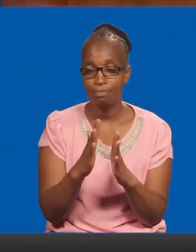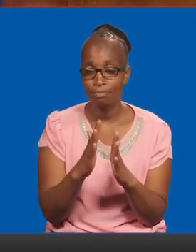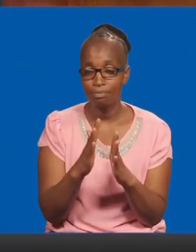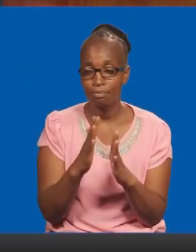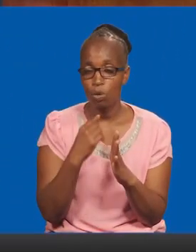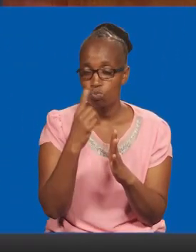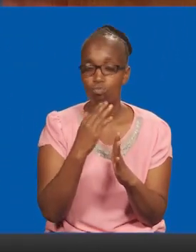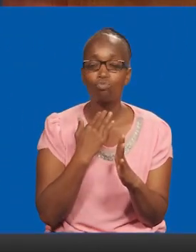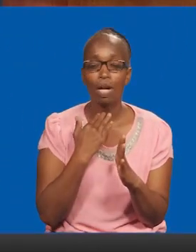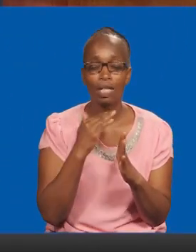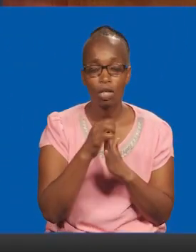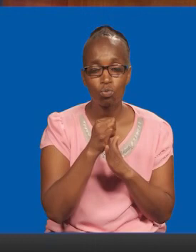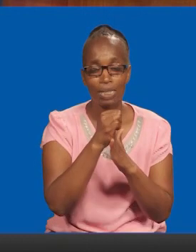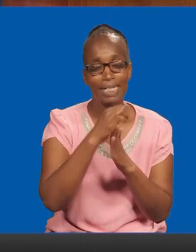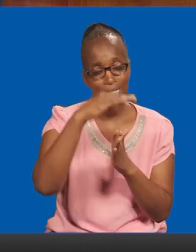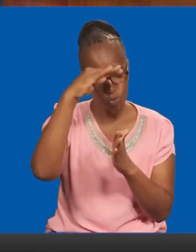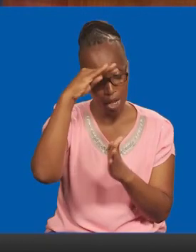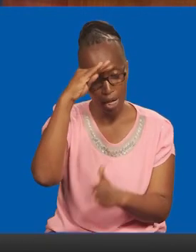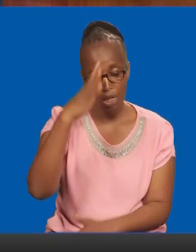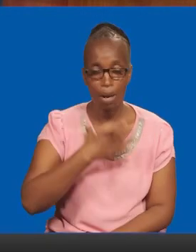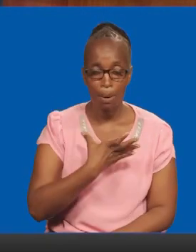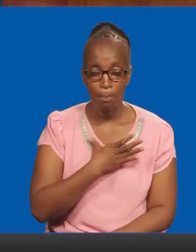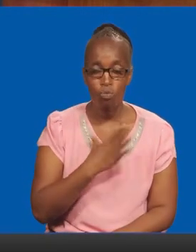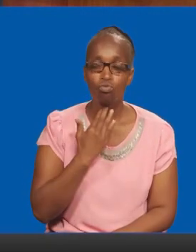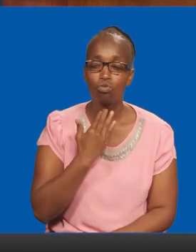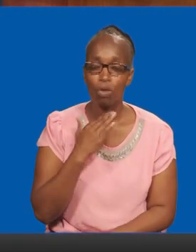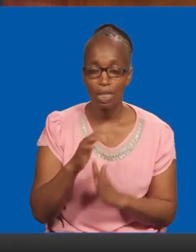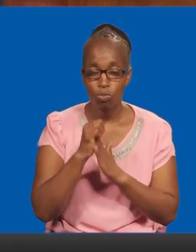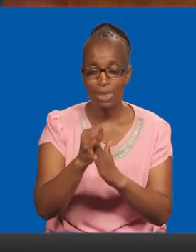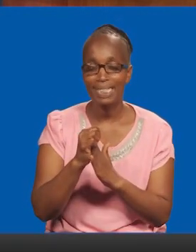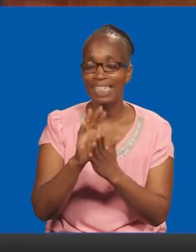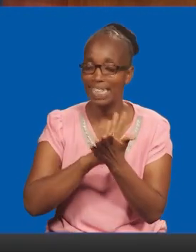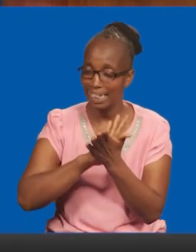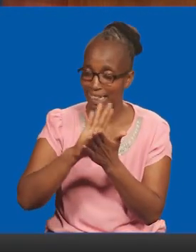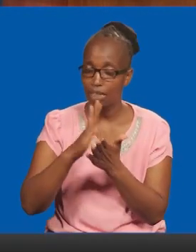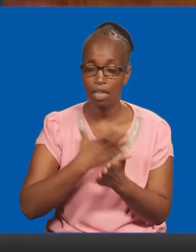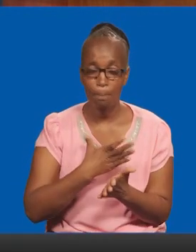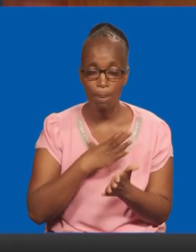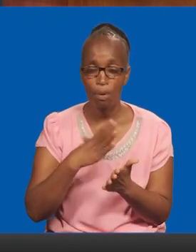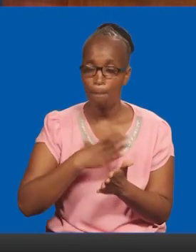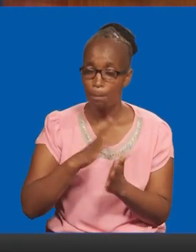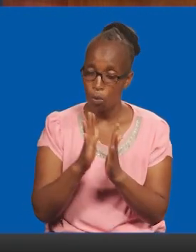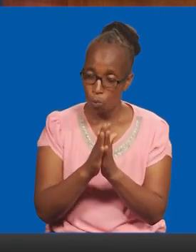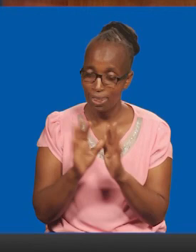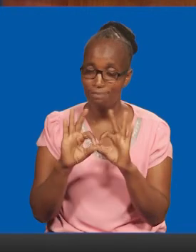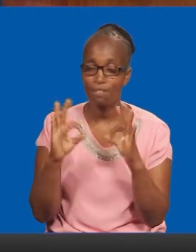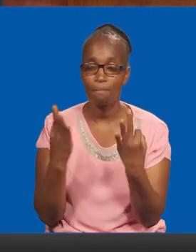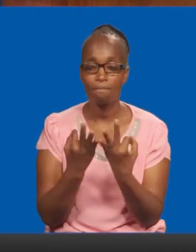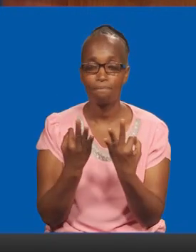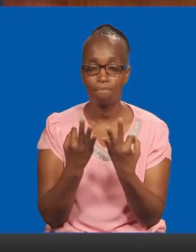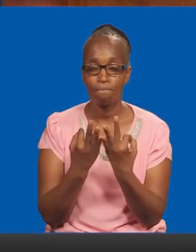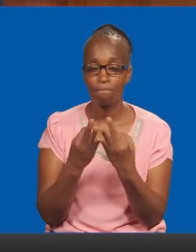kuwa anaongoza walevi tupu. Hata sisi tukitaka kuongoza watu wasafi, watu wako na heshima, watu wako na